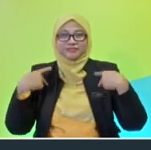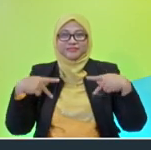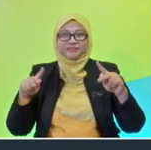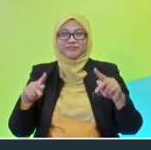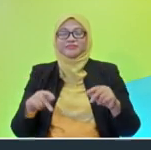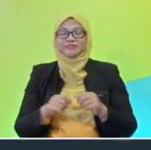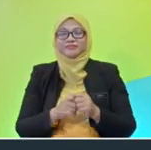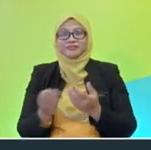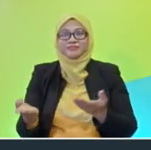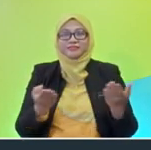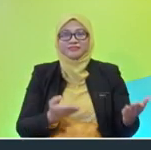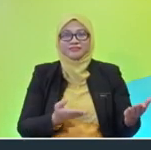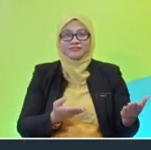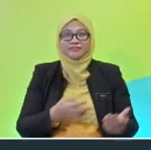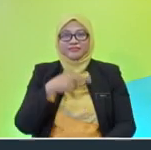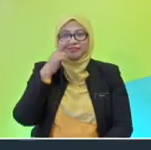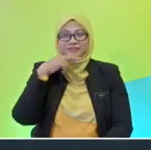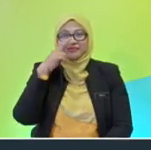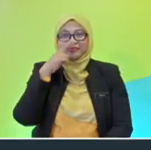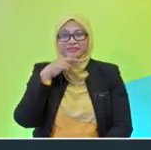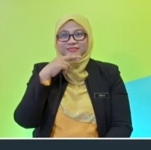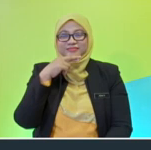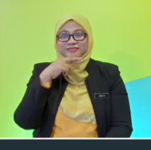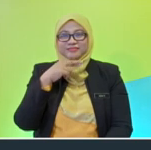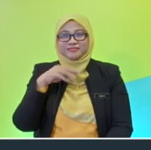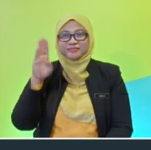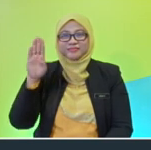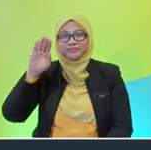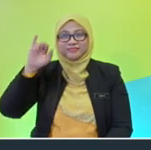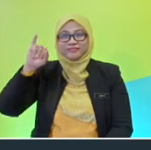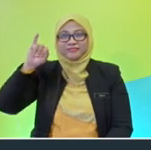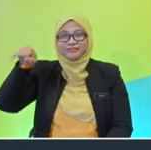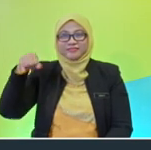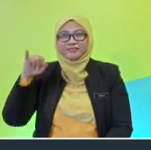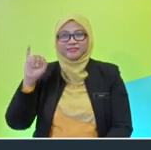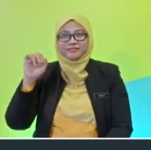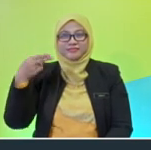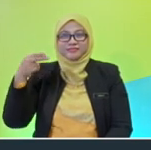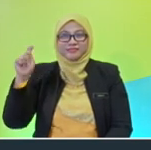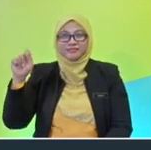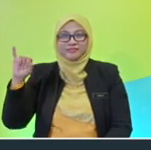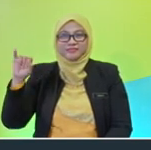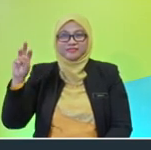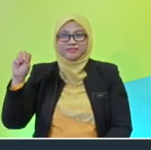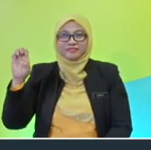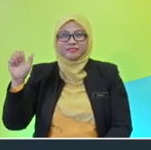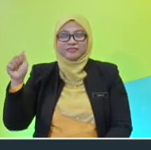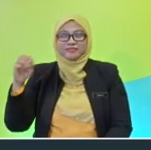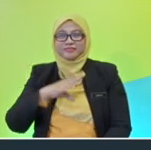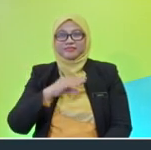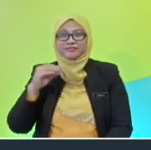seperti rempah ratus bijih timah dan emas pada kerajaan Cina dan India